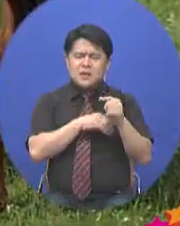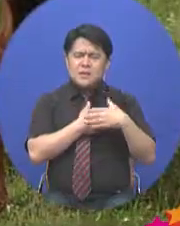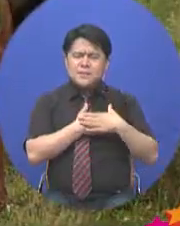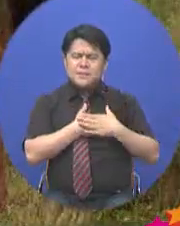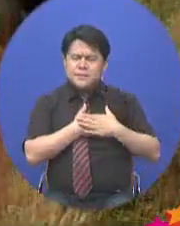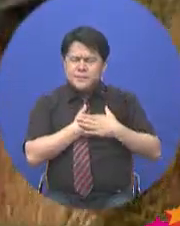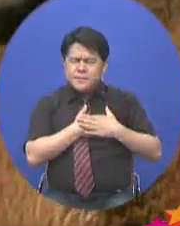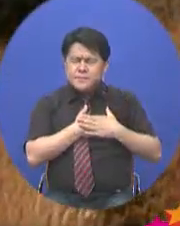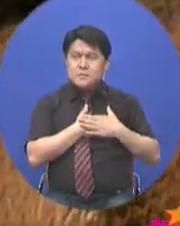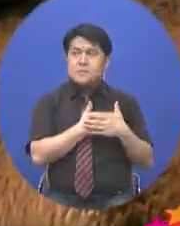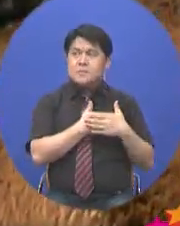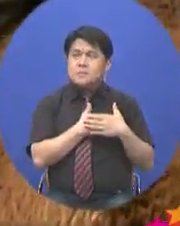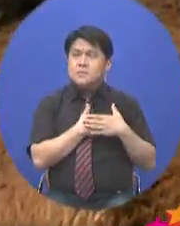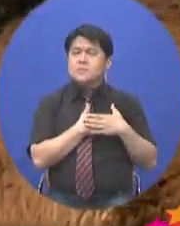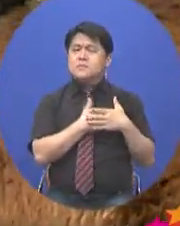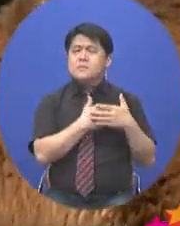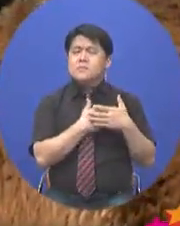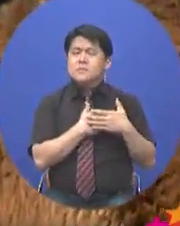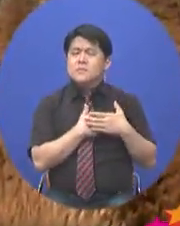찾아올려는 궁극은